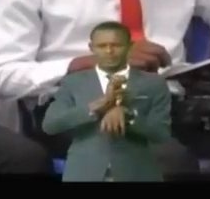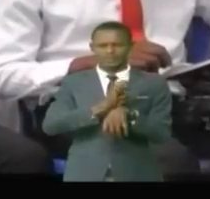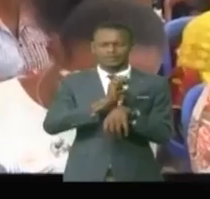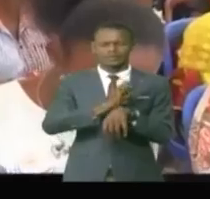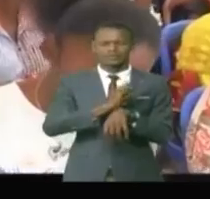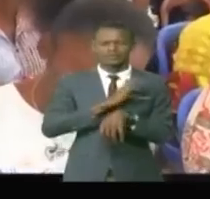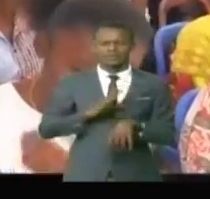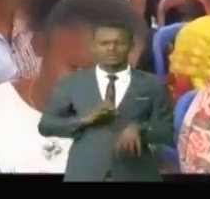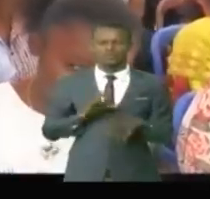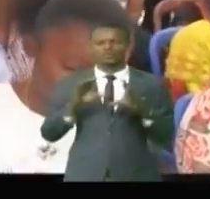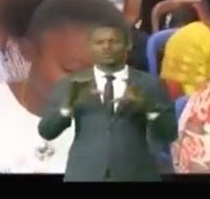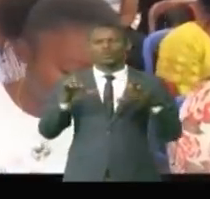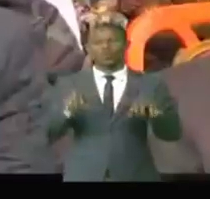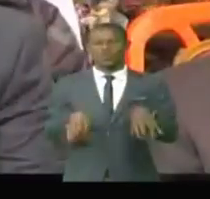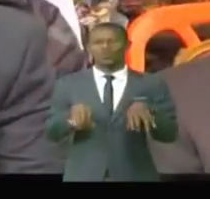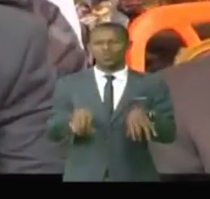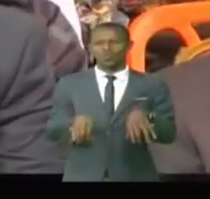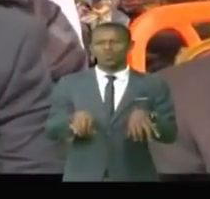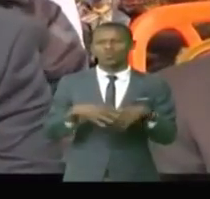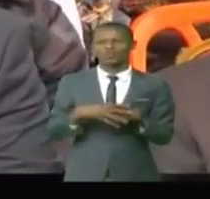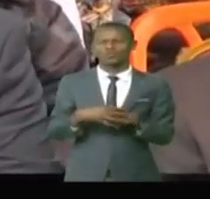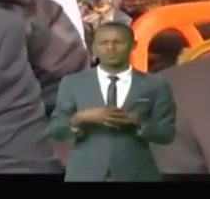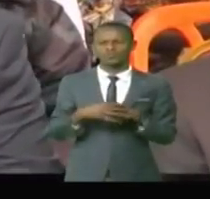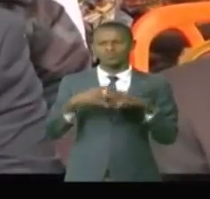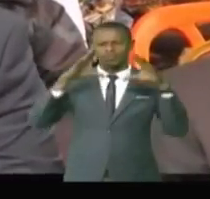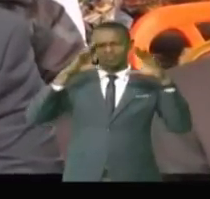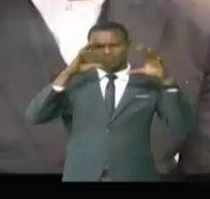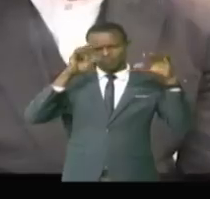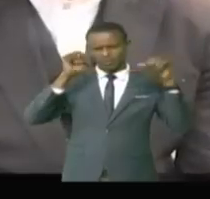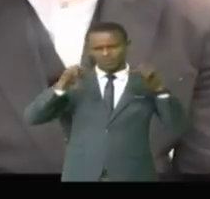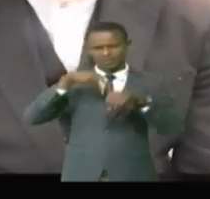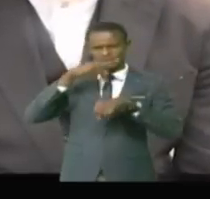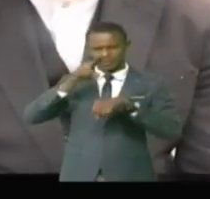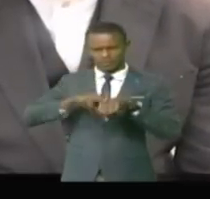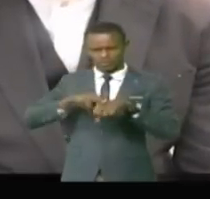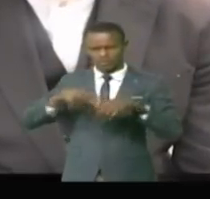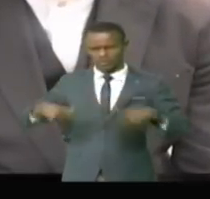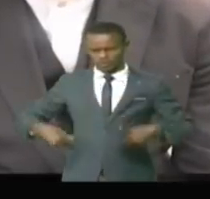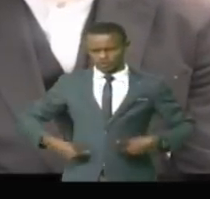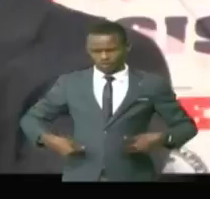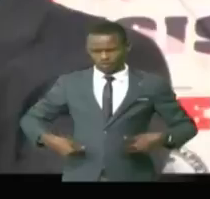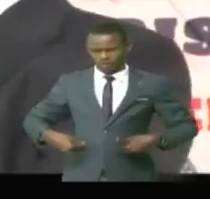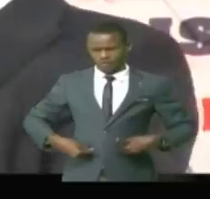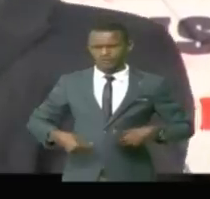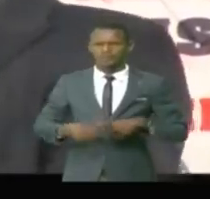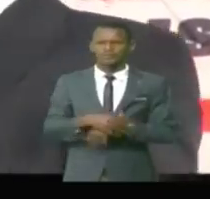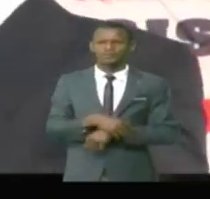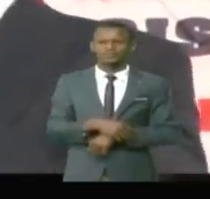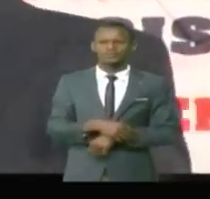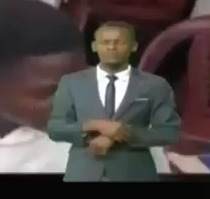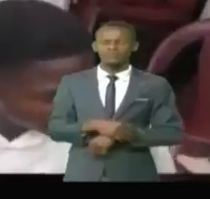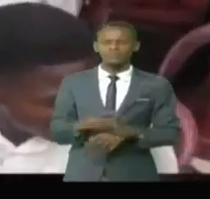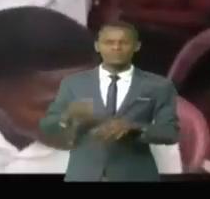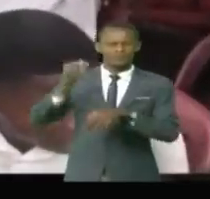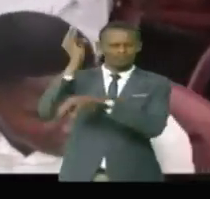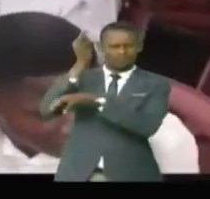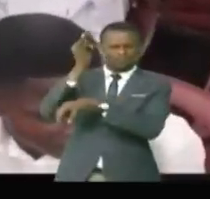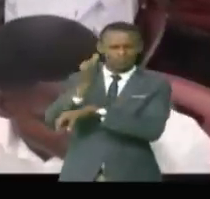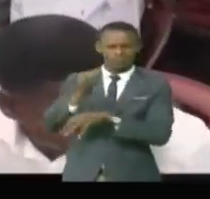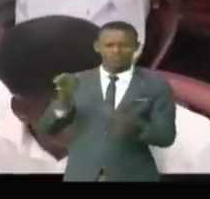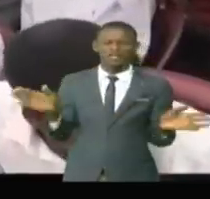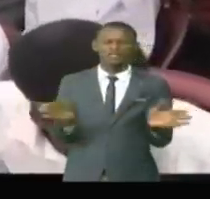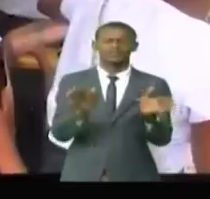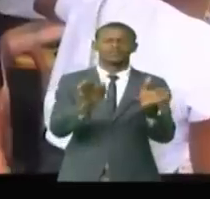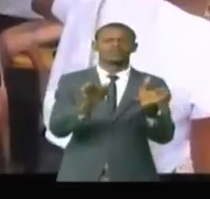Le président national de la jeunesse, Willy Masaka Chitea, a au cours de son speech exhorté la jeunesse protestante à l'amour de